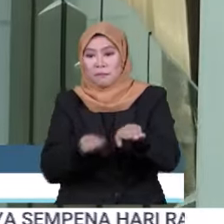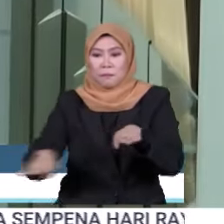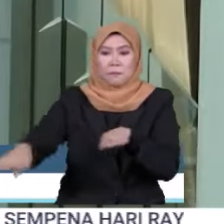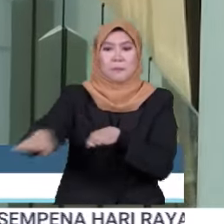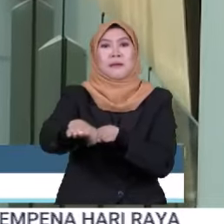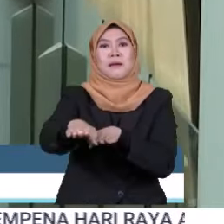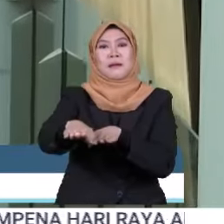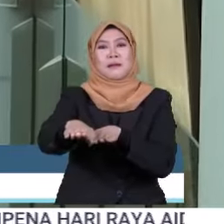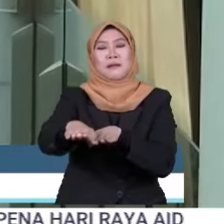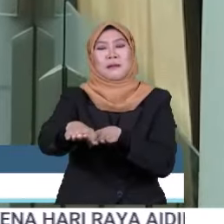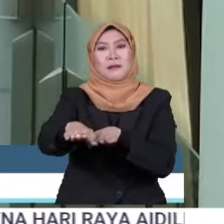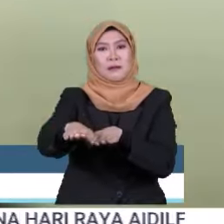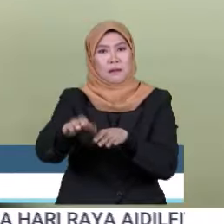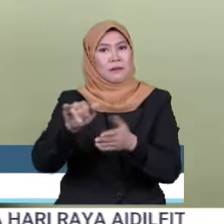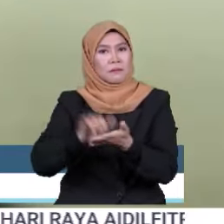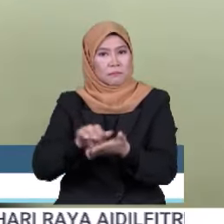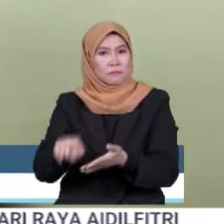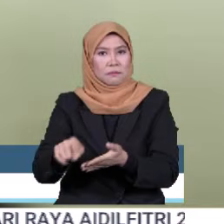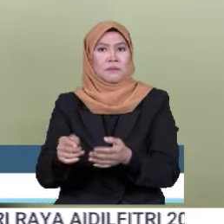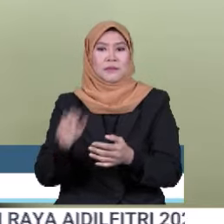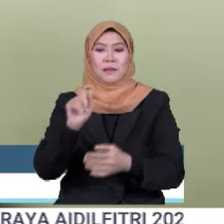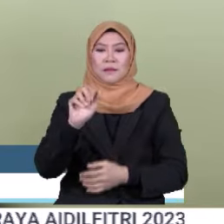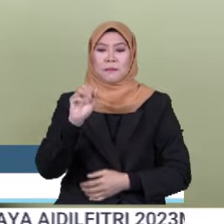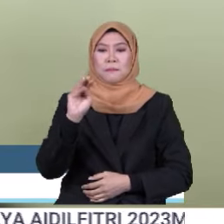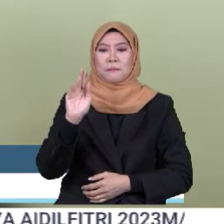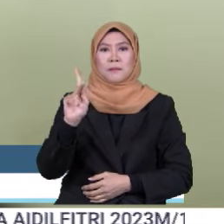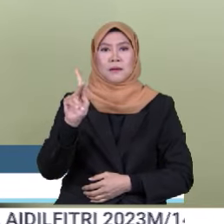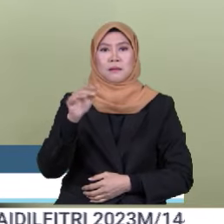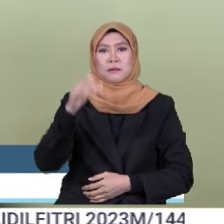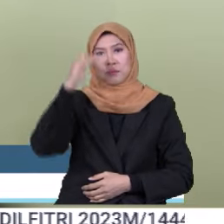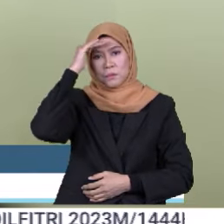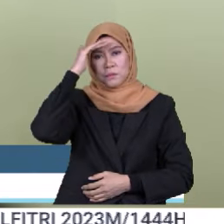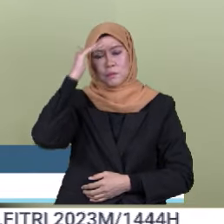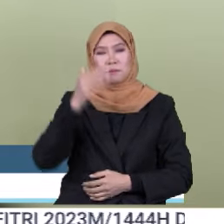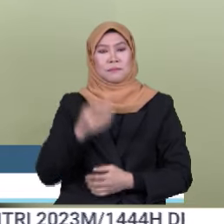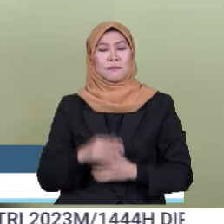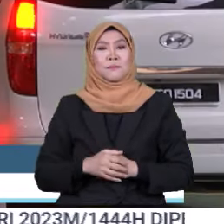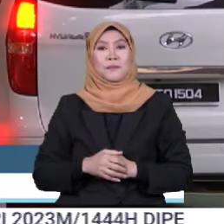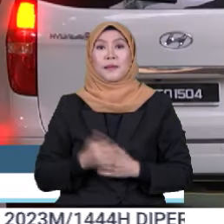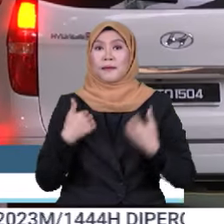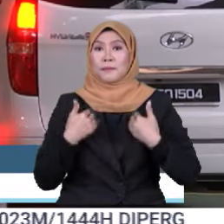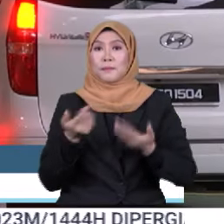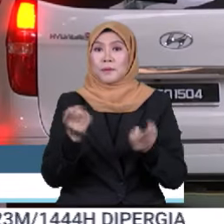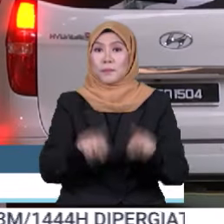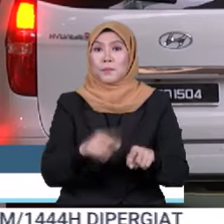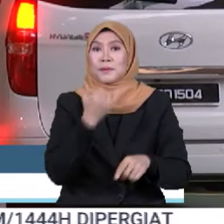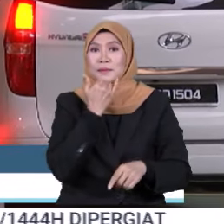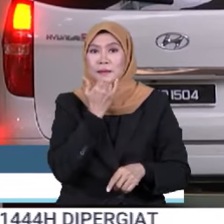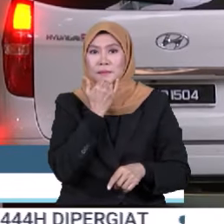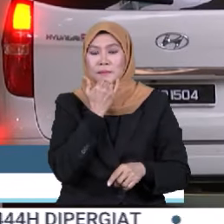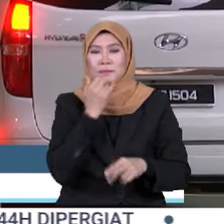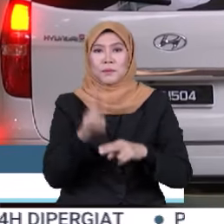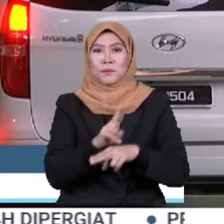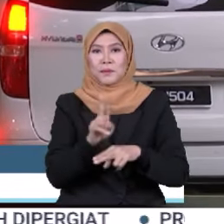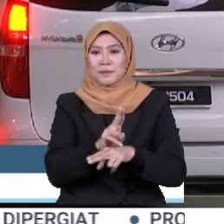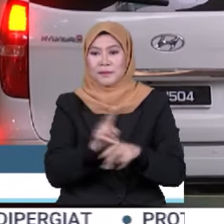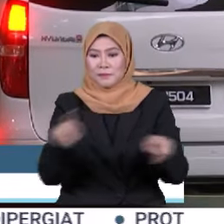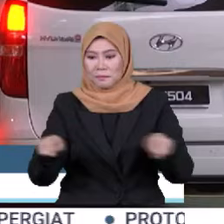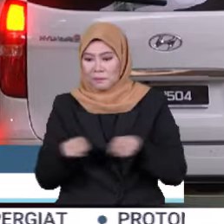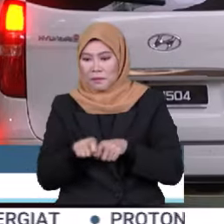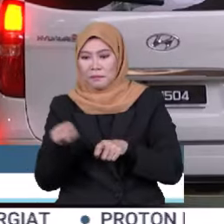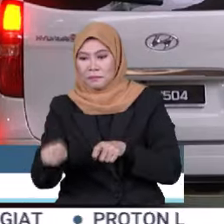kenderaan ataupun BQ di Tambak Johor. Dan ada juga kesalahan-kesalahan yang melibatkan melepas kenderaan di tempat yang tidak